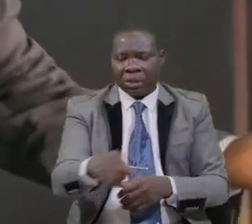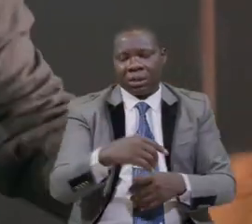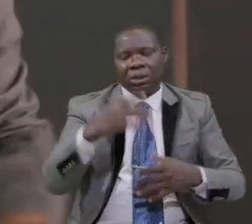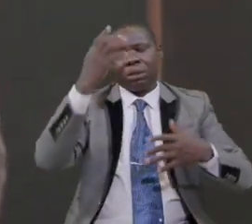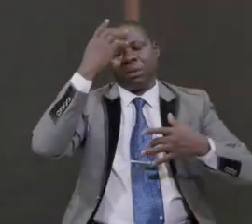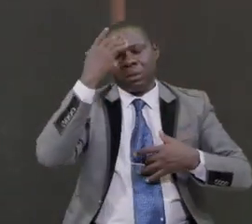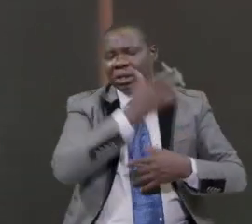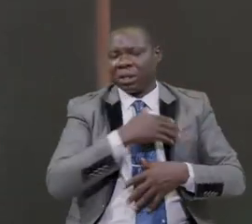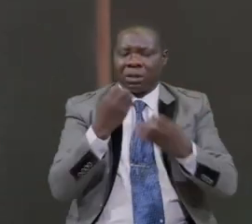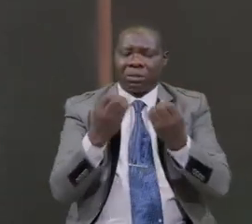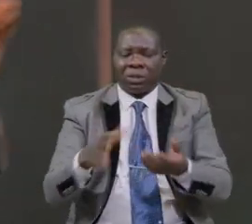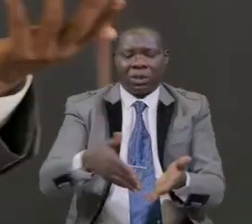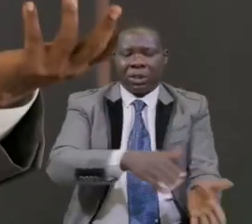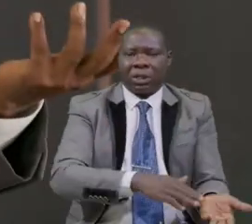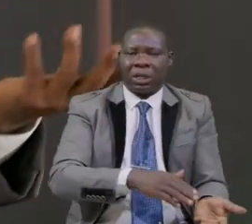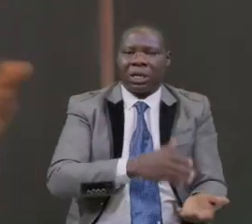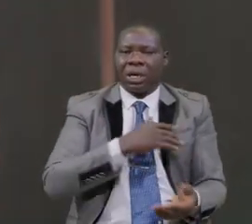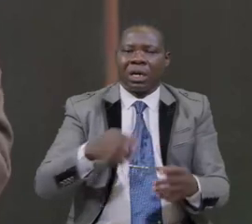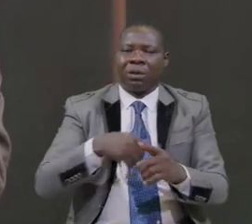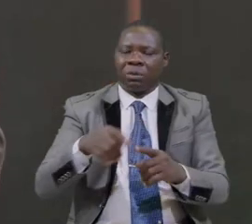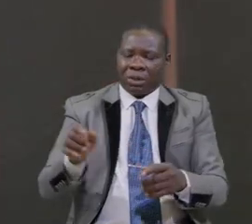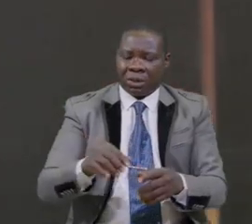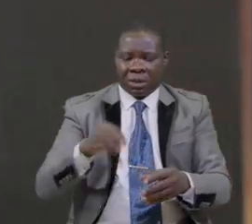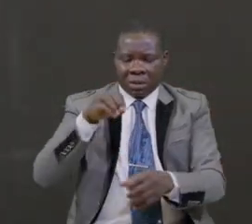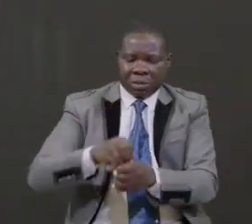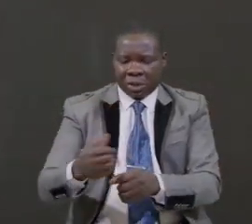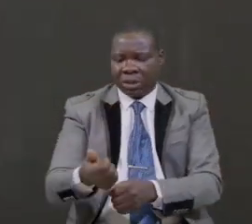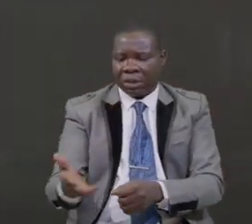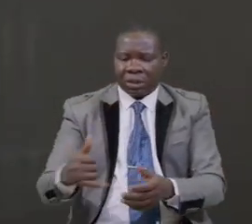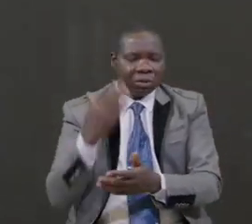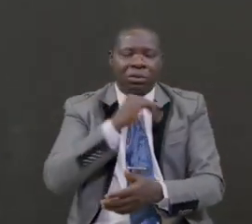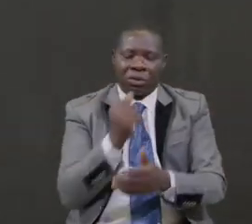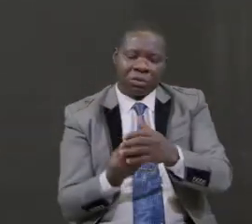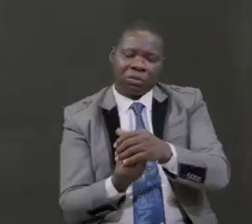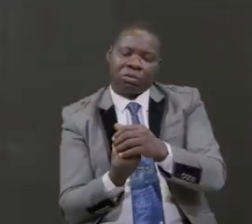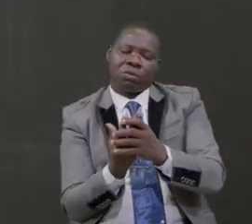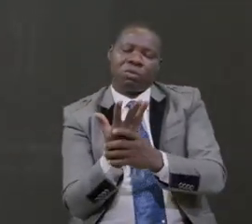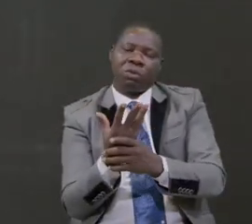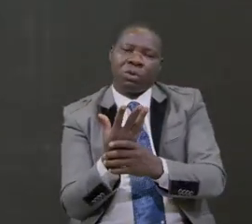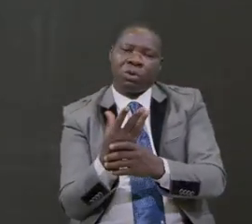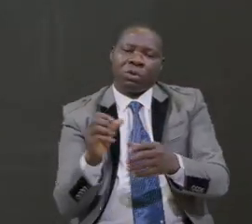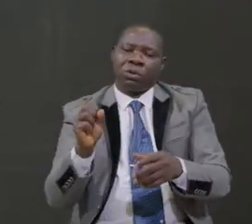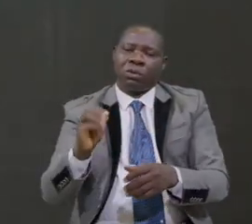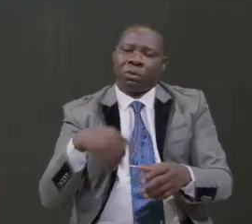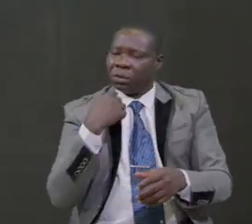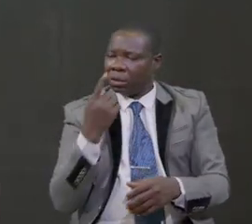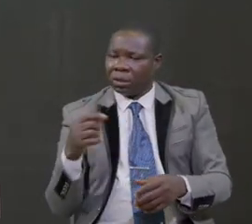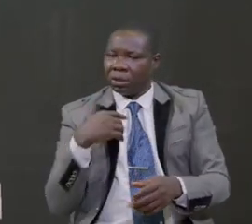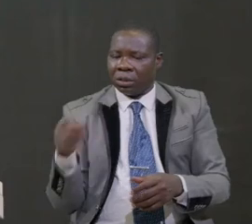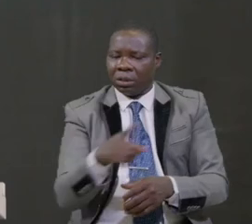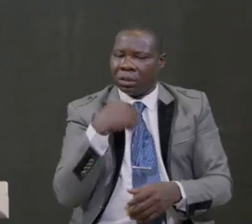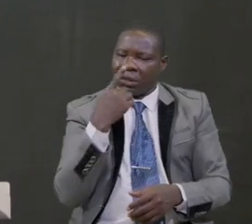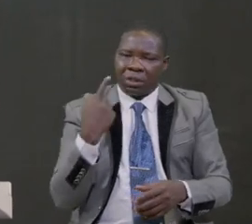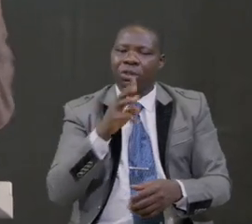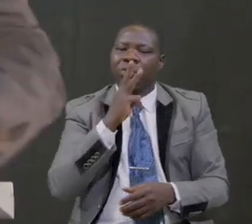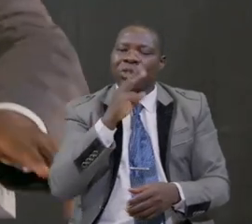mouraient. Et s'ils plantent quelque chose, ça ne pousse pas. Alors ils ont dit, l'eau